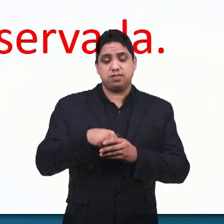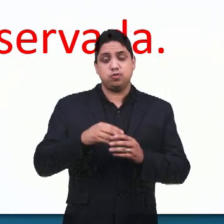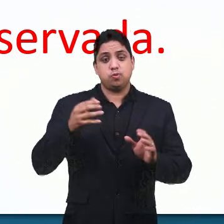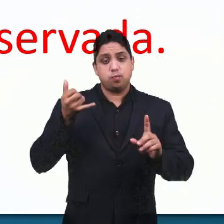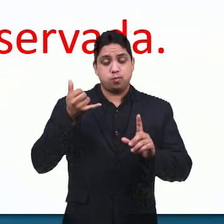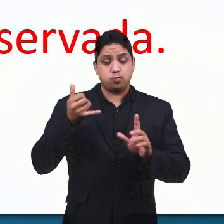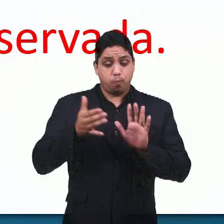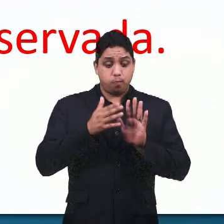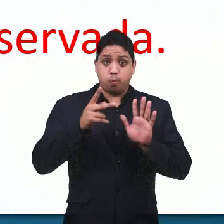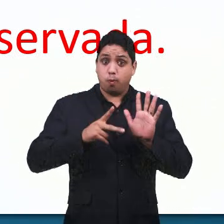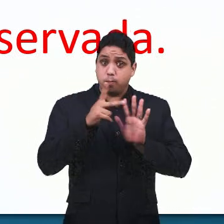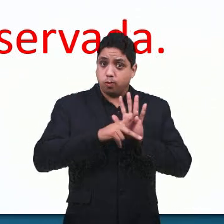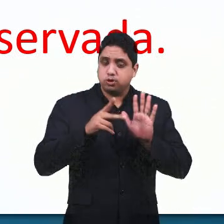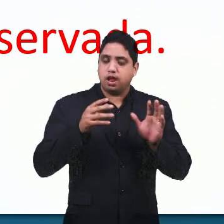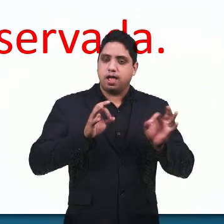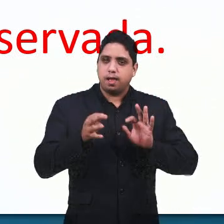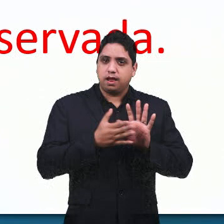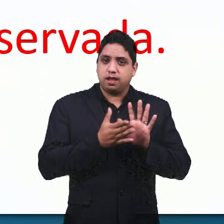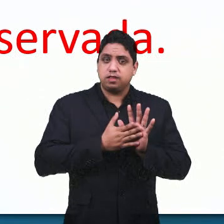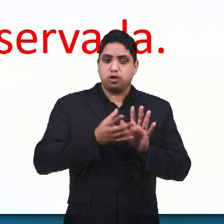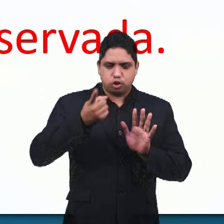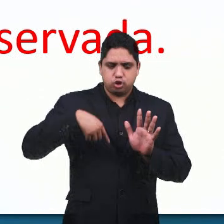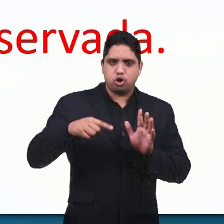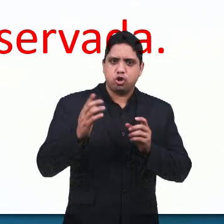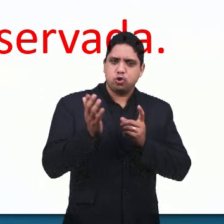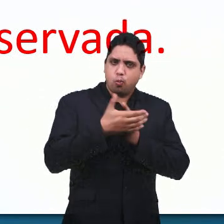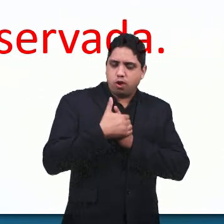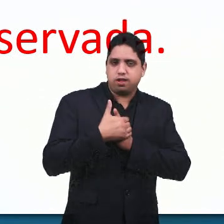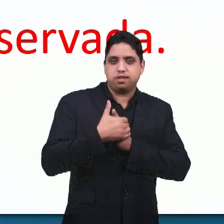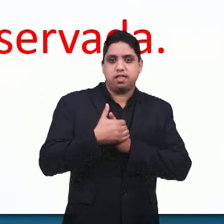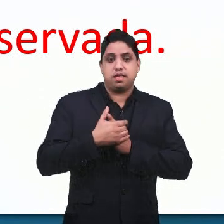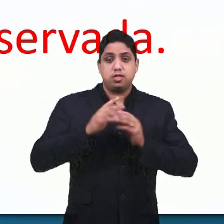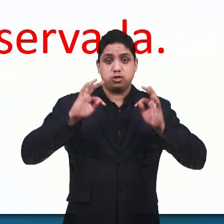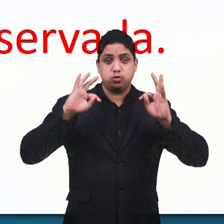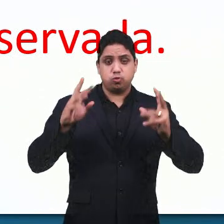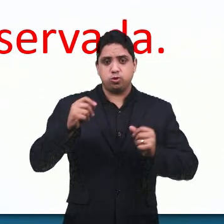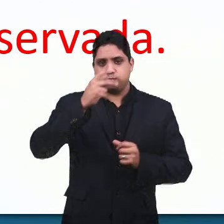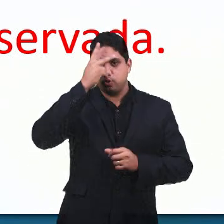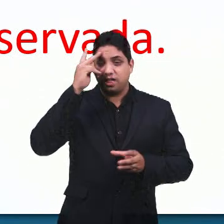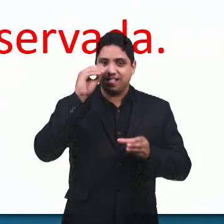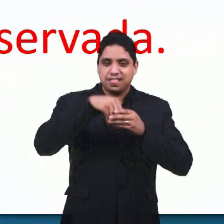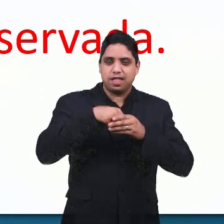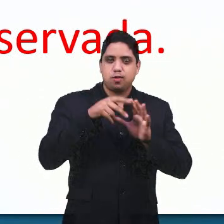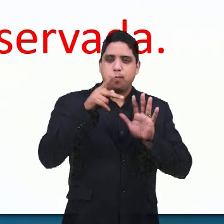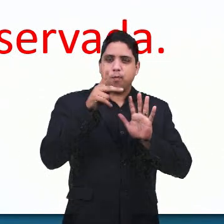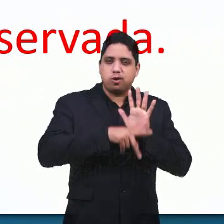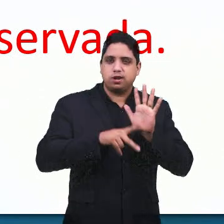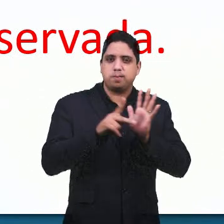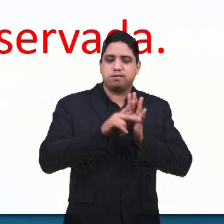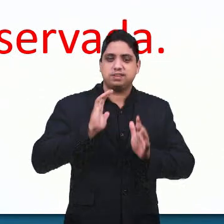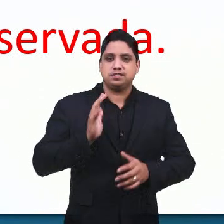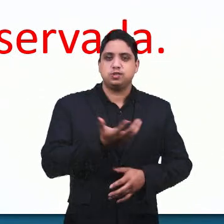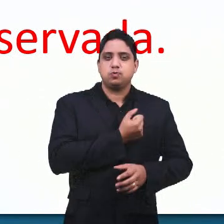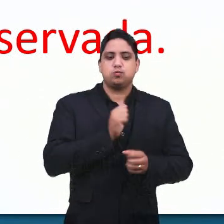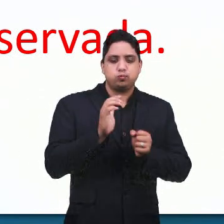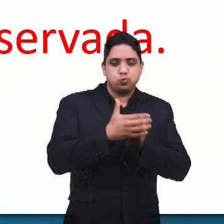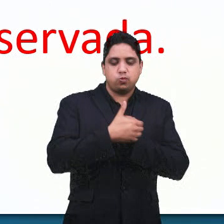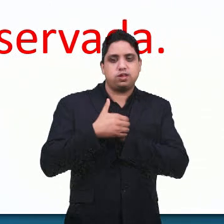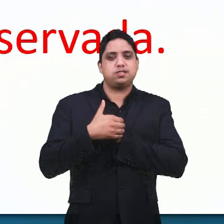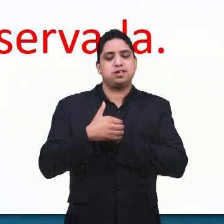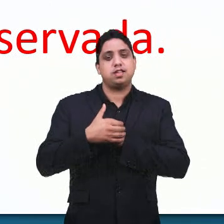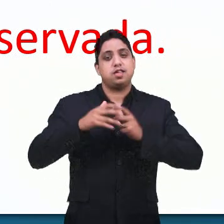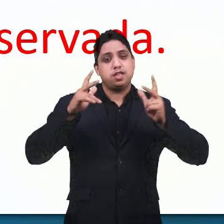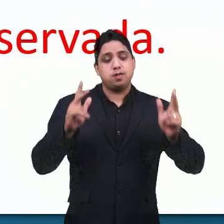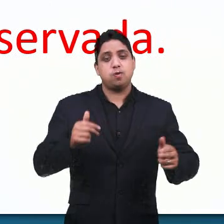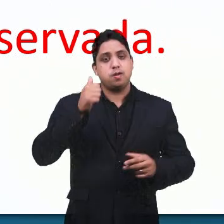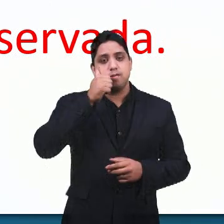est dans le projet et elle est préservée. Et ceux qui sont en elle, dans cette Église infidèle, dans cette Église